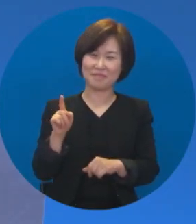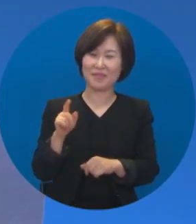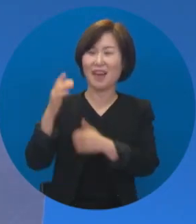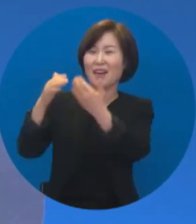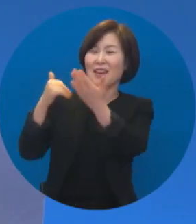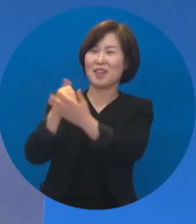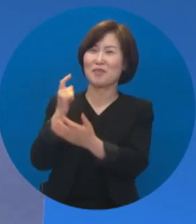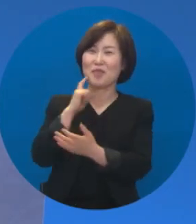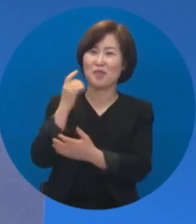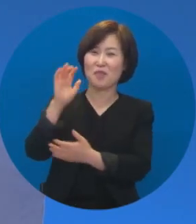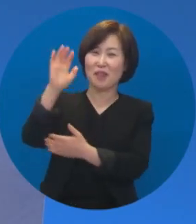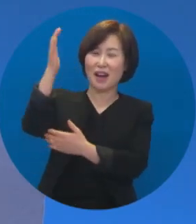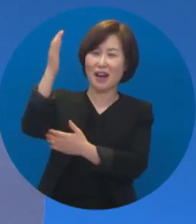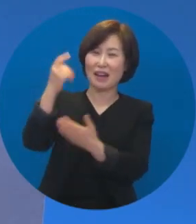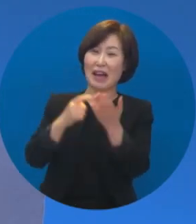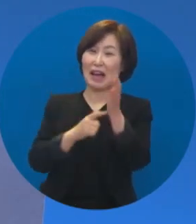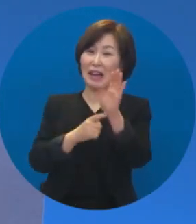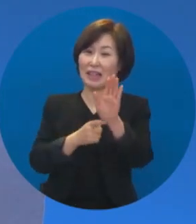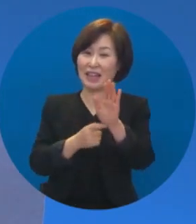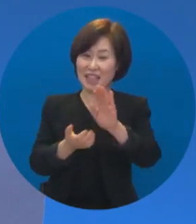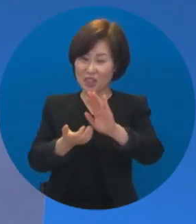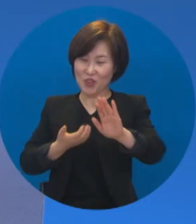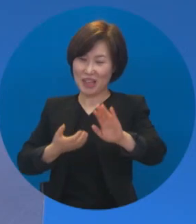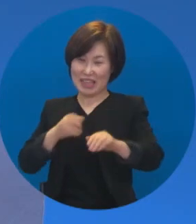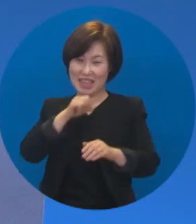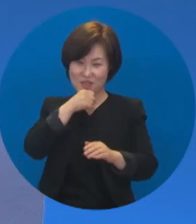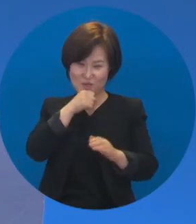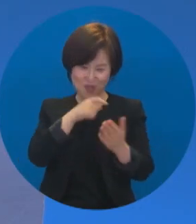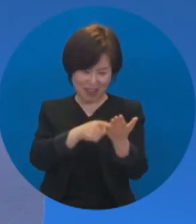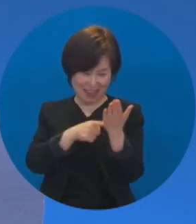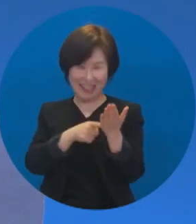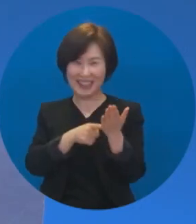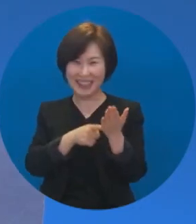하나님의 영광이 드러나기 전에 제 성적이 드러났죠.